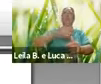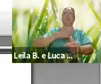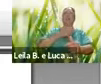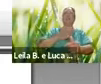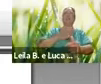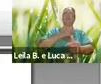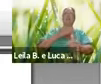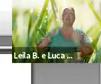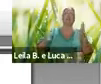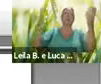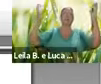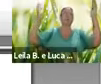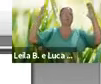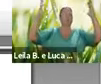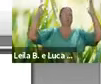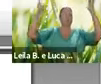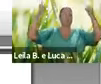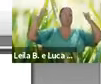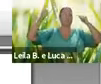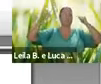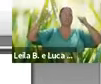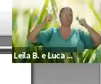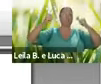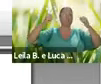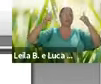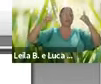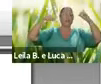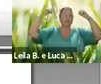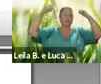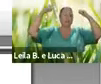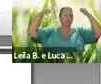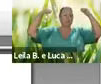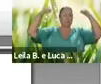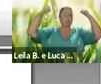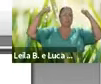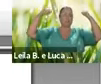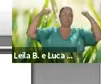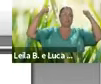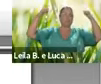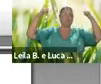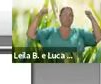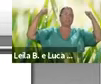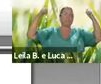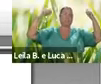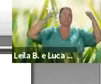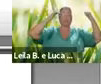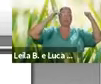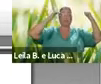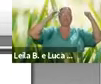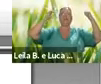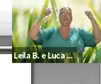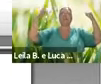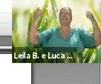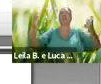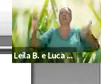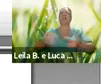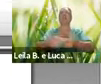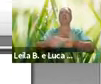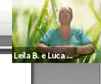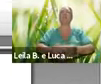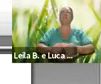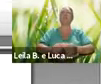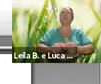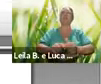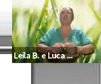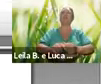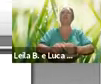vuol dire nella nostra anima, quando riceviamo questa energia e la processa questa idea